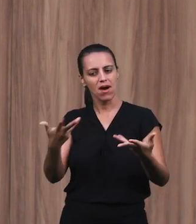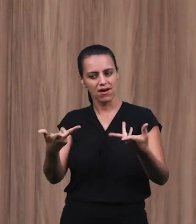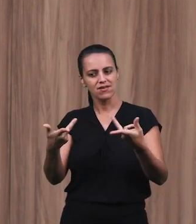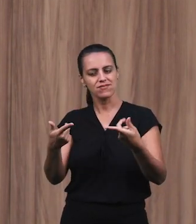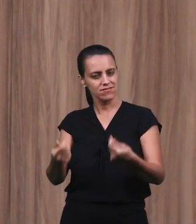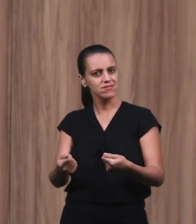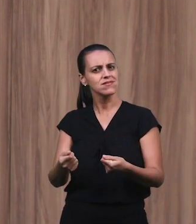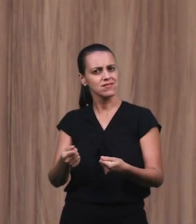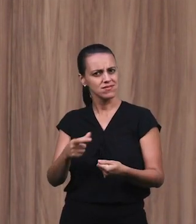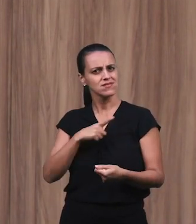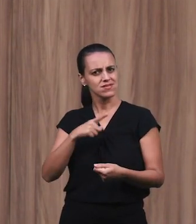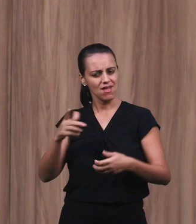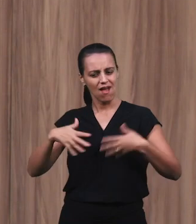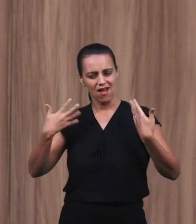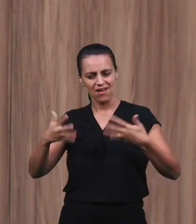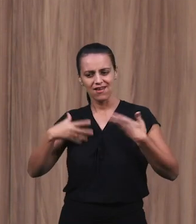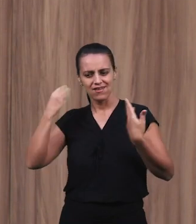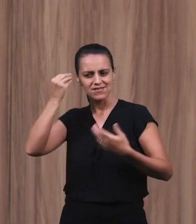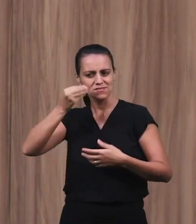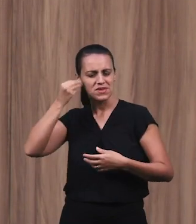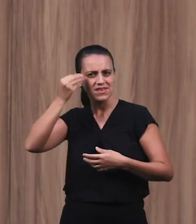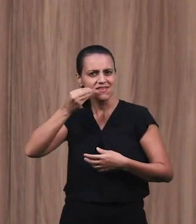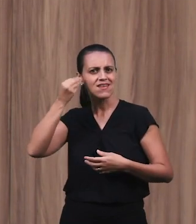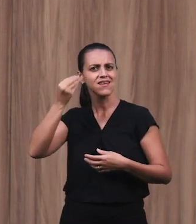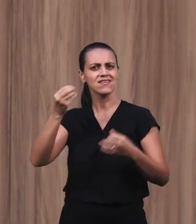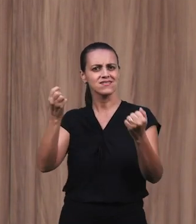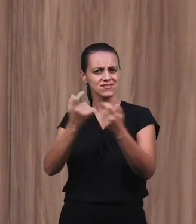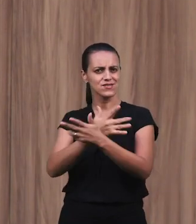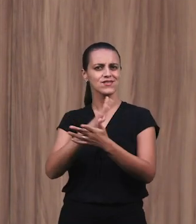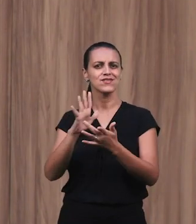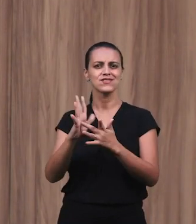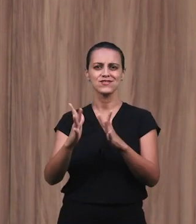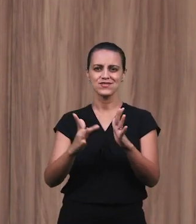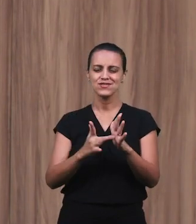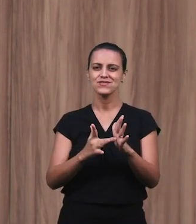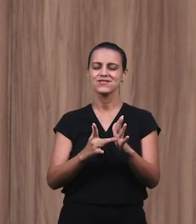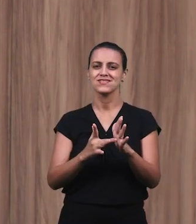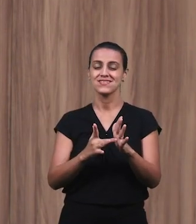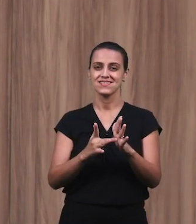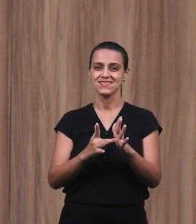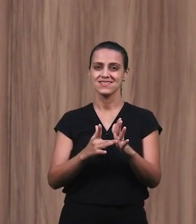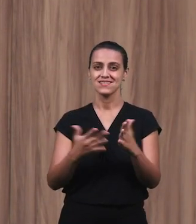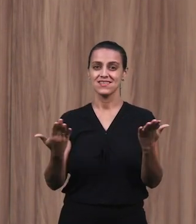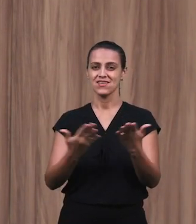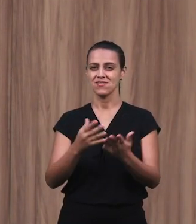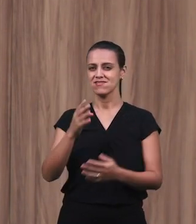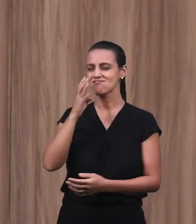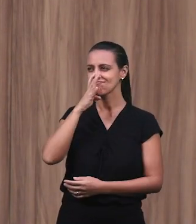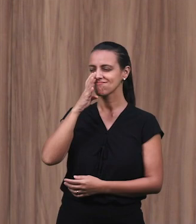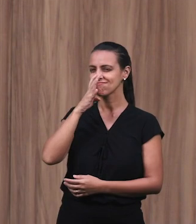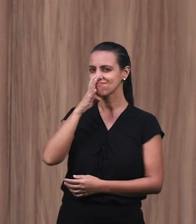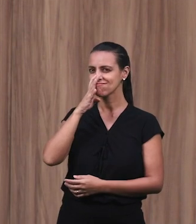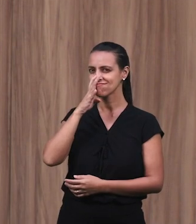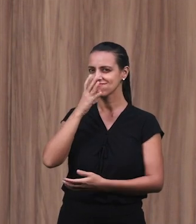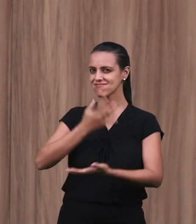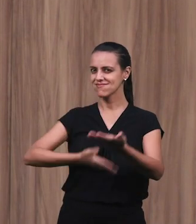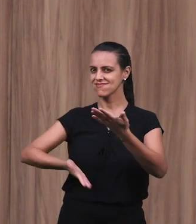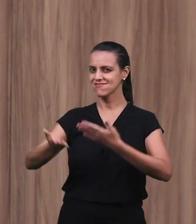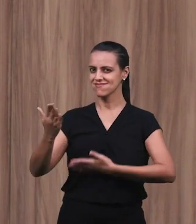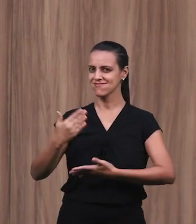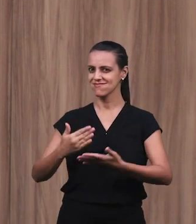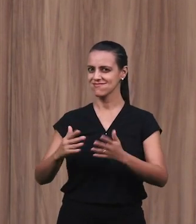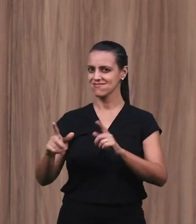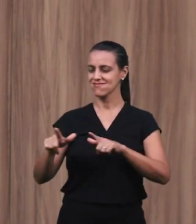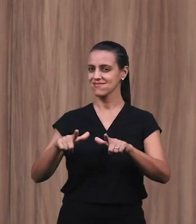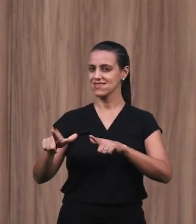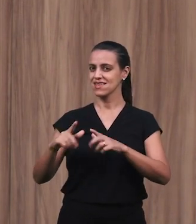joie, expérience et de grands renouvellements. Gloire à Jésus. Nous allons donc assister et participer du travail